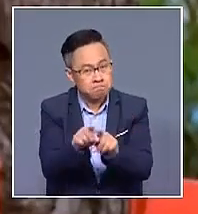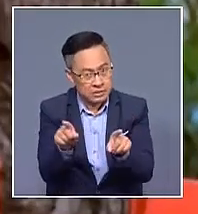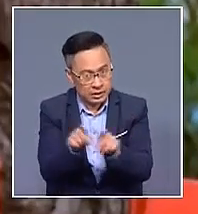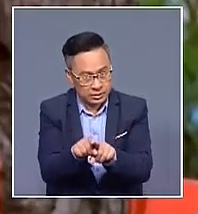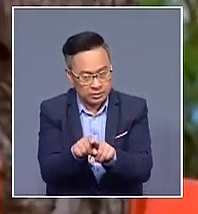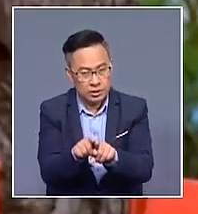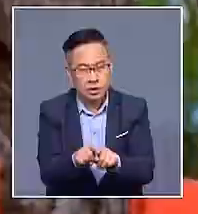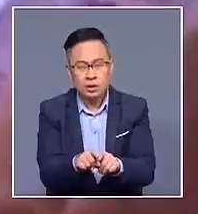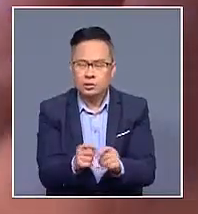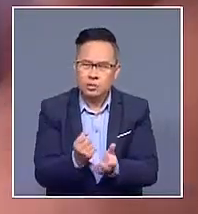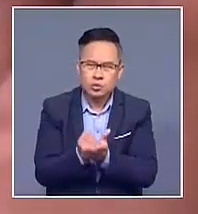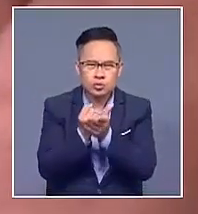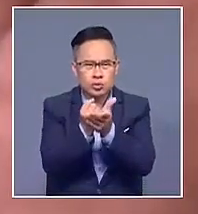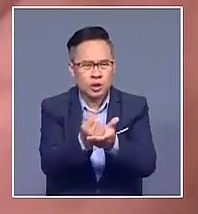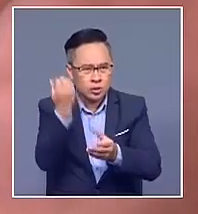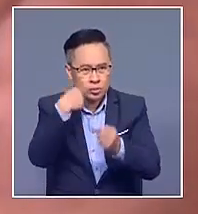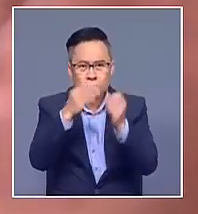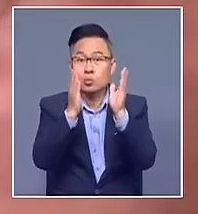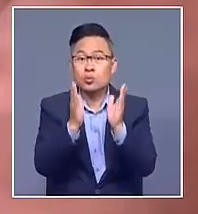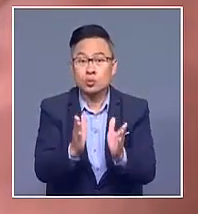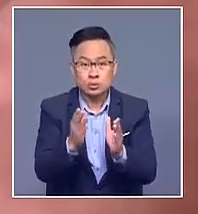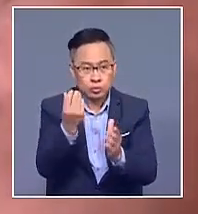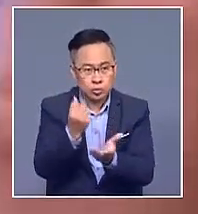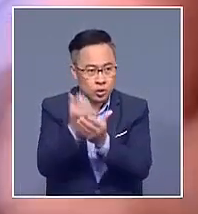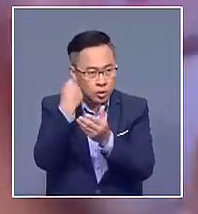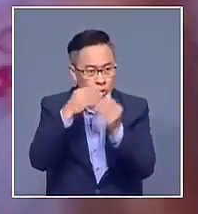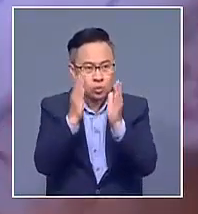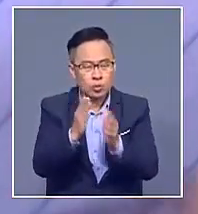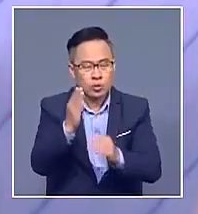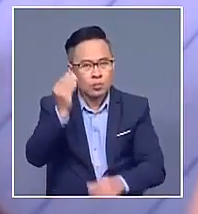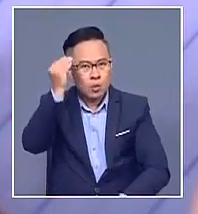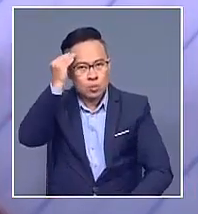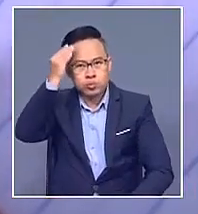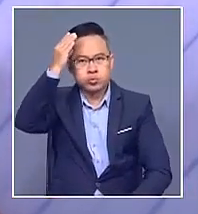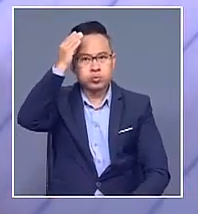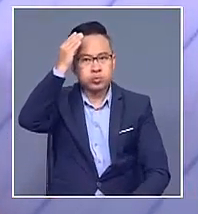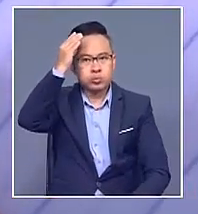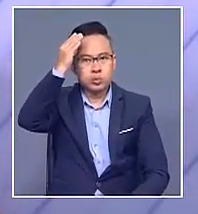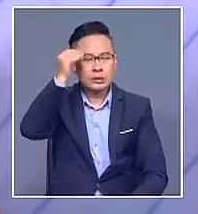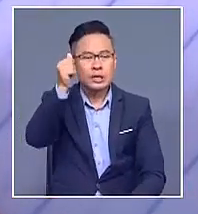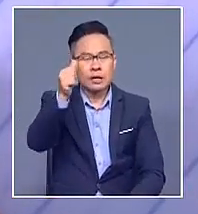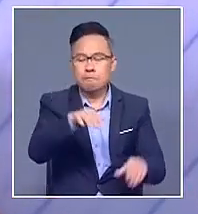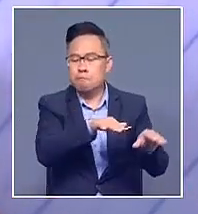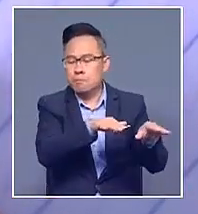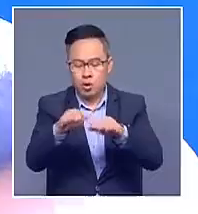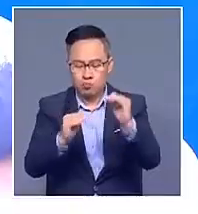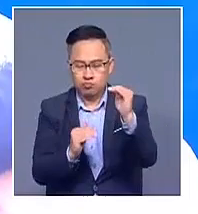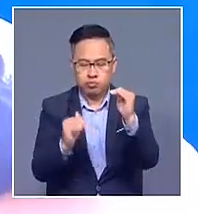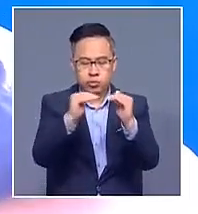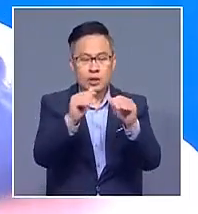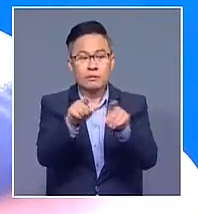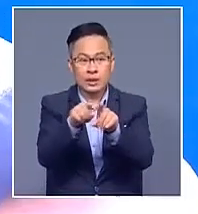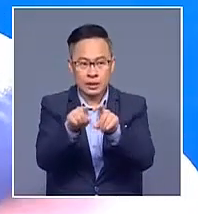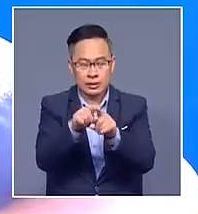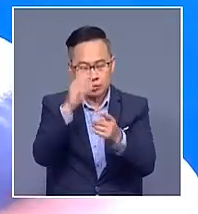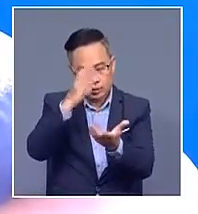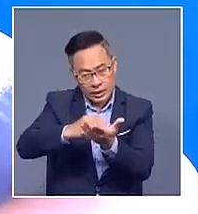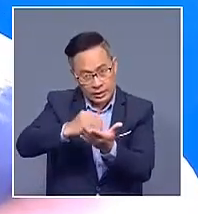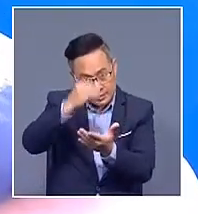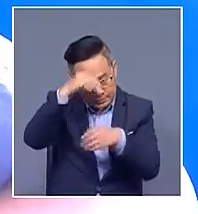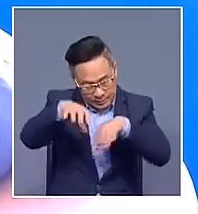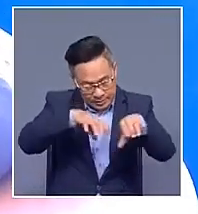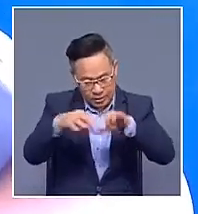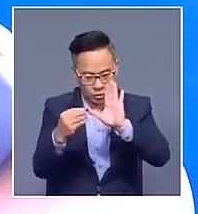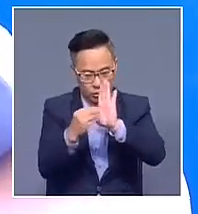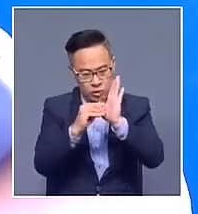ที่ทำให้ทุกคนมีองค์ความรู้เพิ่มมากขึ้นพร้อมๆกันโดยผ่านการจากส่ว